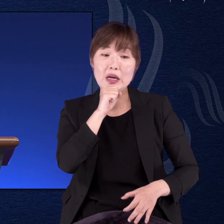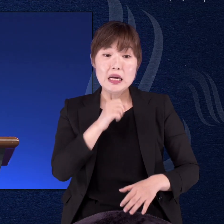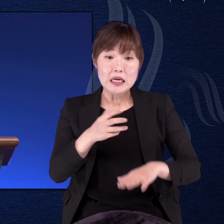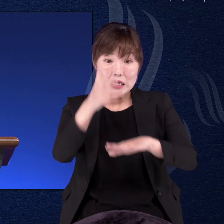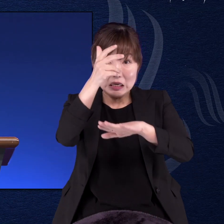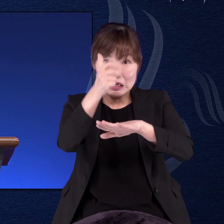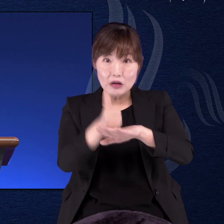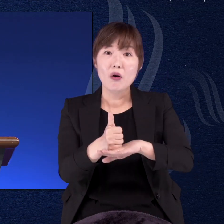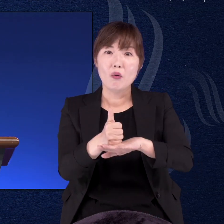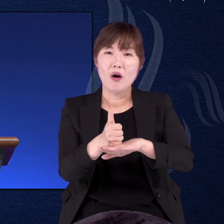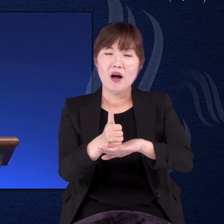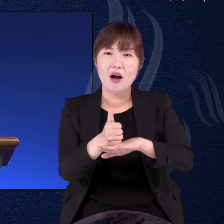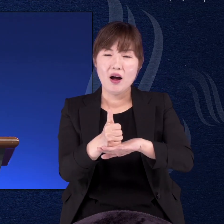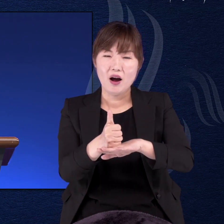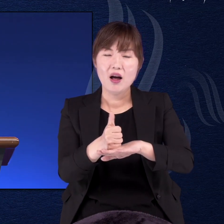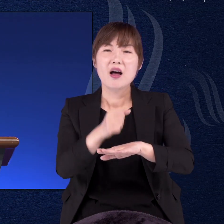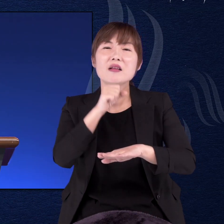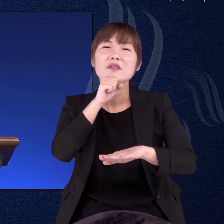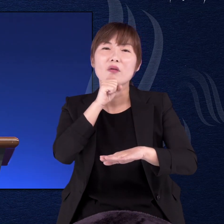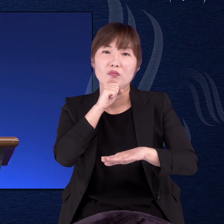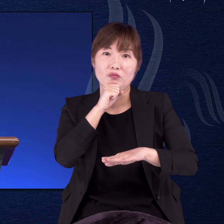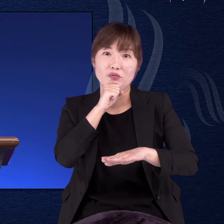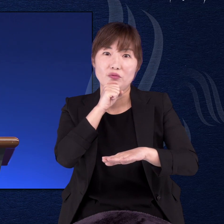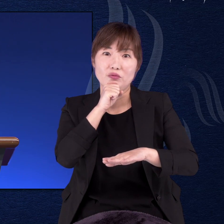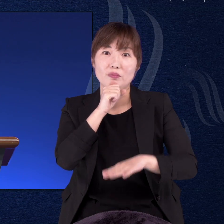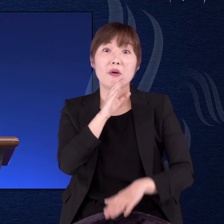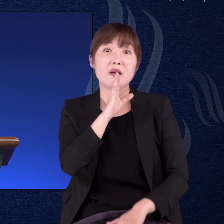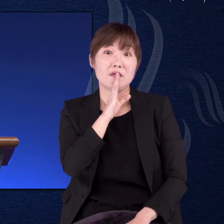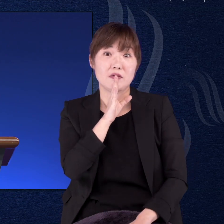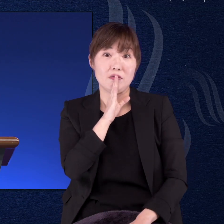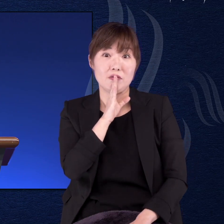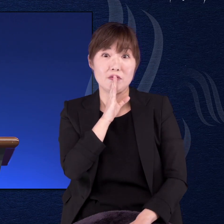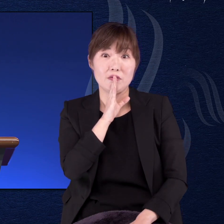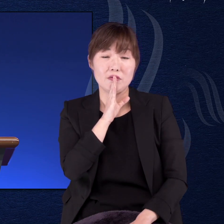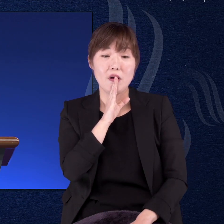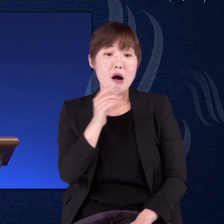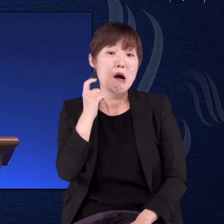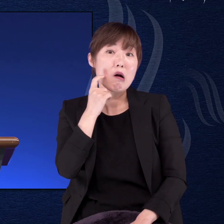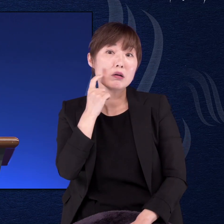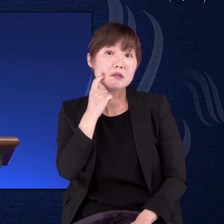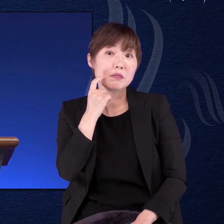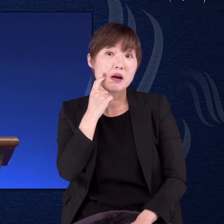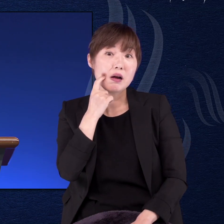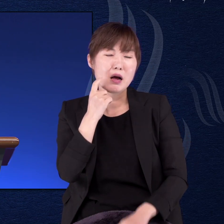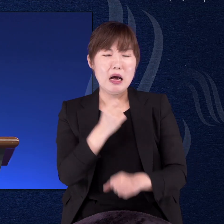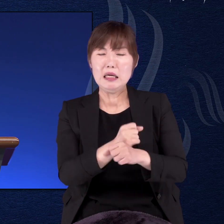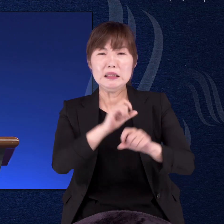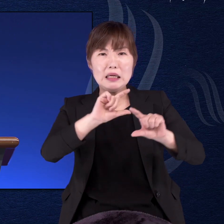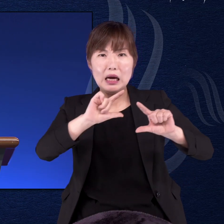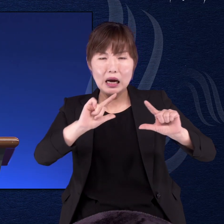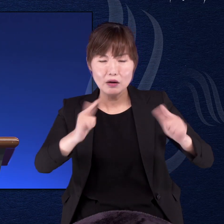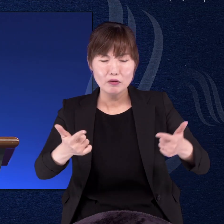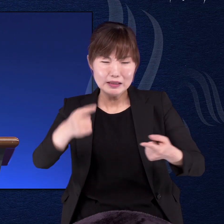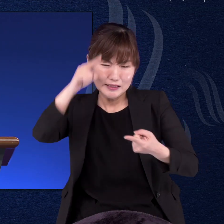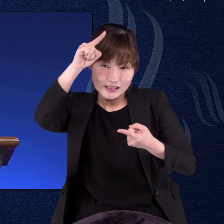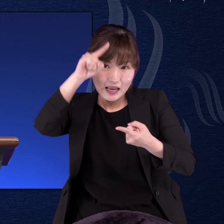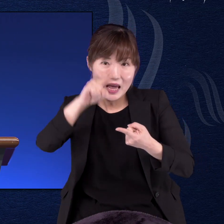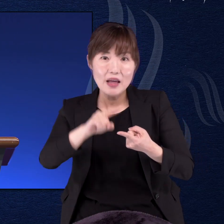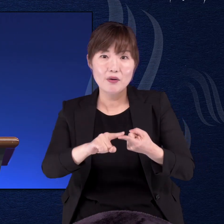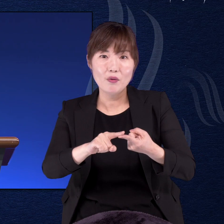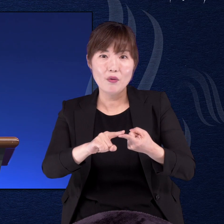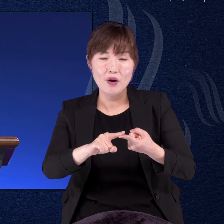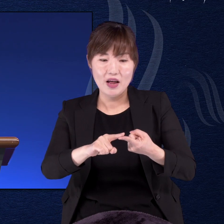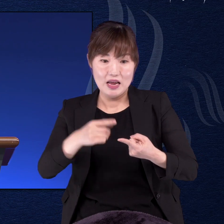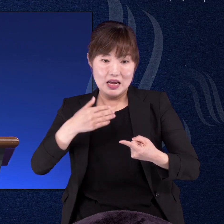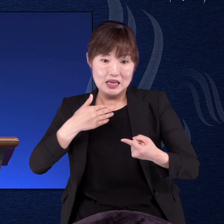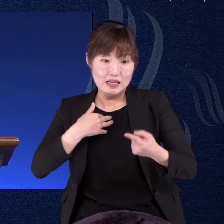결과물입니다. 거짓말을 안 하고 그대로, 정말 그대로 보여주고 있어요.